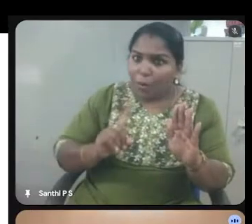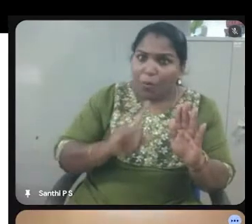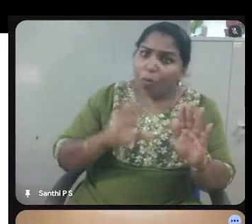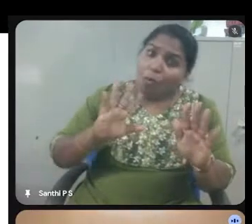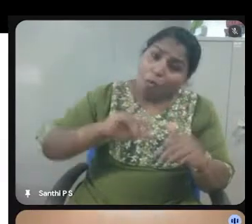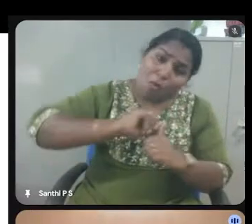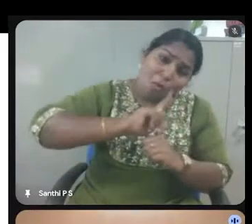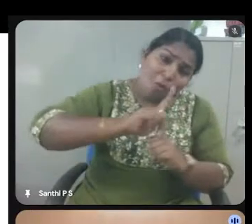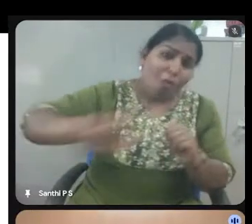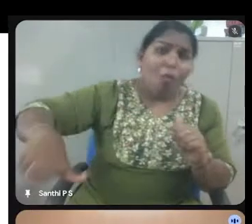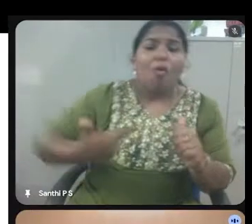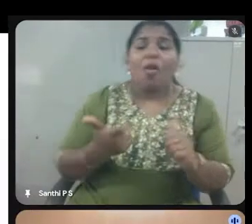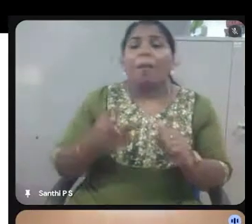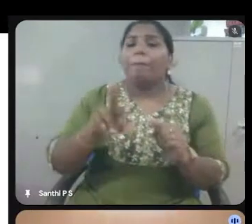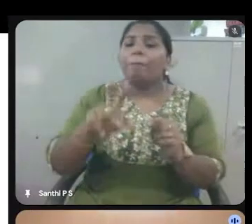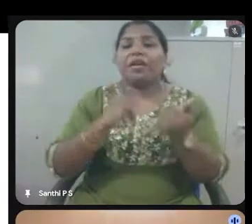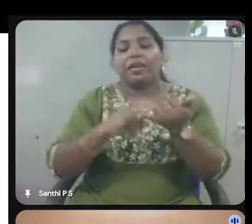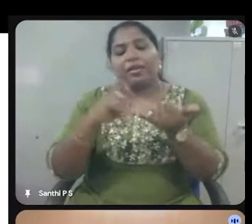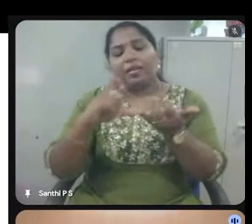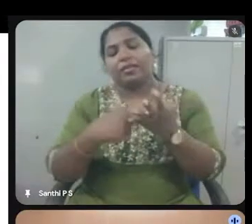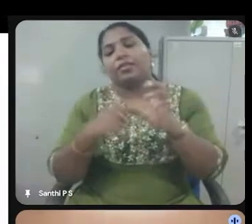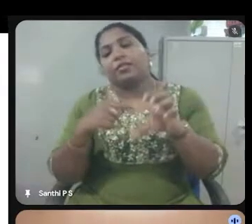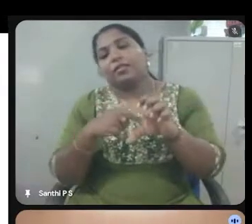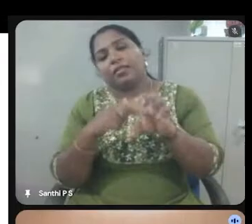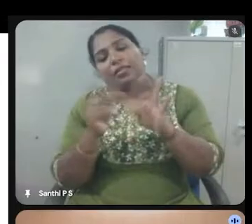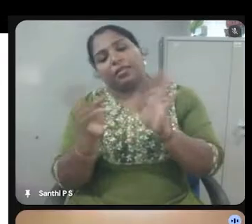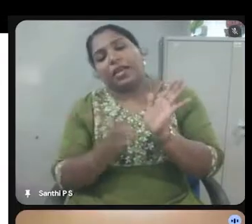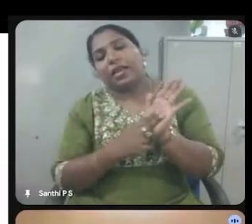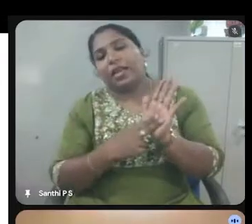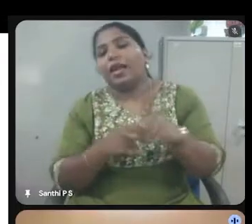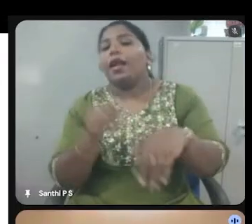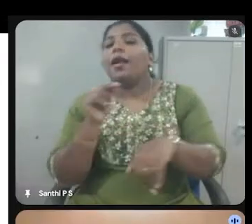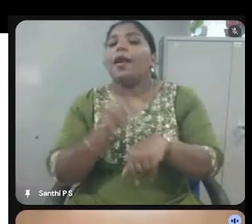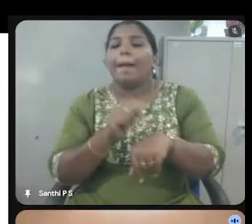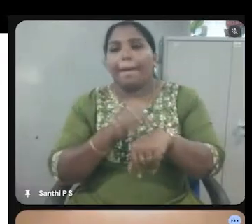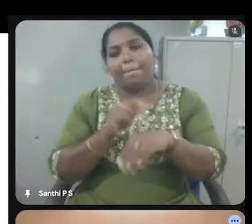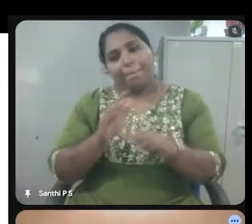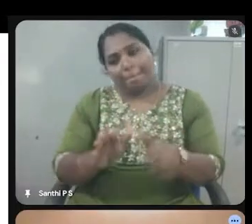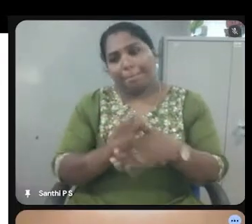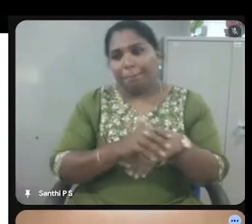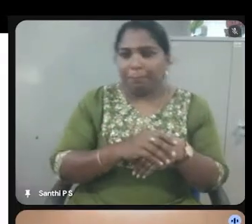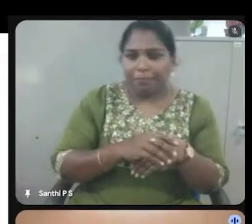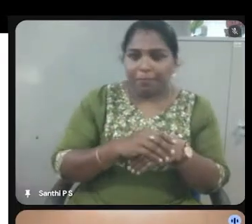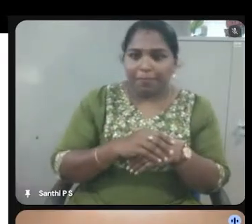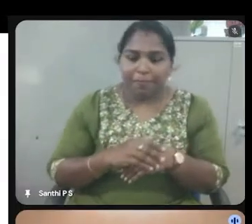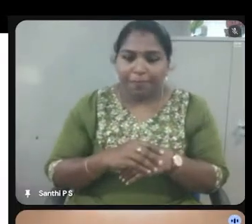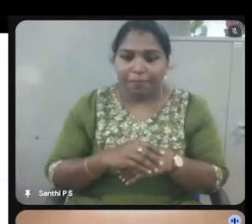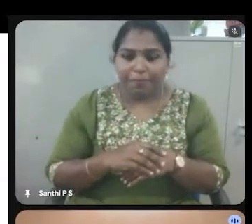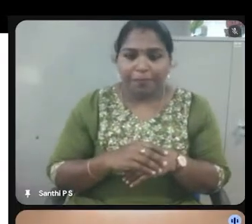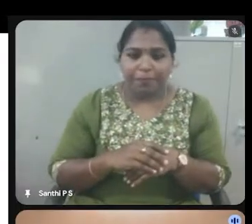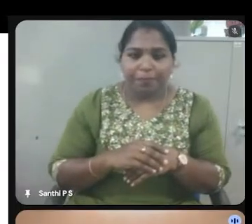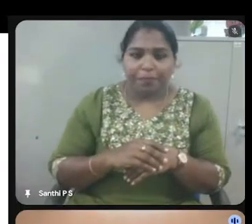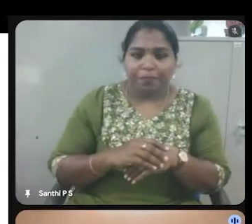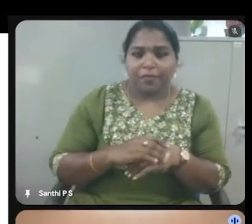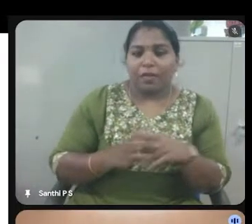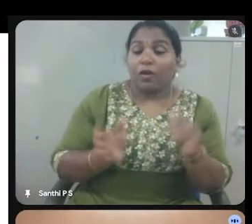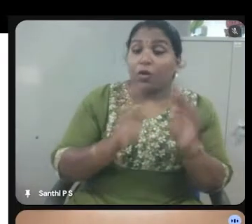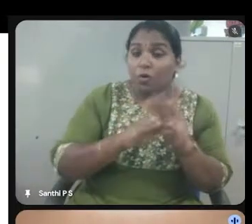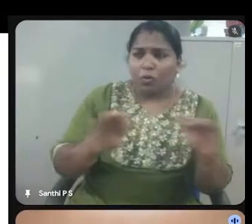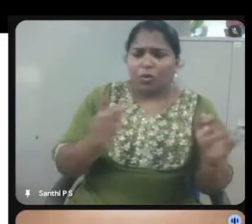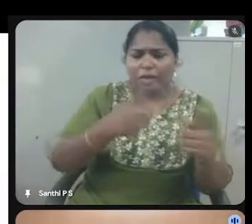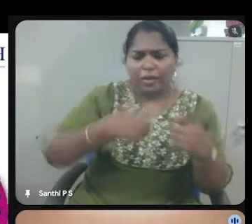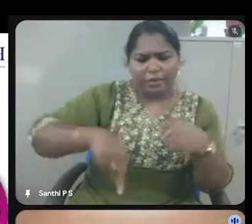മാത്രമല്ല, എല്ലാ ഇലക്ട്രോണിക് സ്ക്രീനിൽ ഏത് ഡിജിറ്റൽ ഡിവൈസ് യൂസ് ചെയ്യുന്നതും സ്ക്രീൻ ടൈമാണ്. അപ്പോൾ ഈ കുട്ടികളുടെ സ്ക്രീൻ